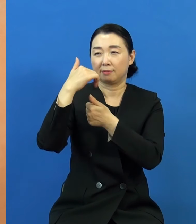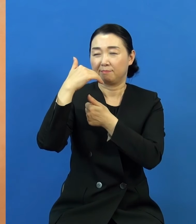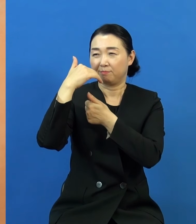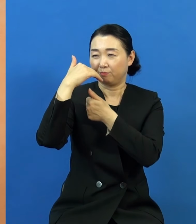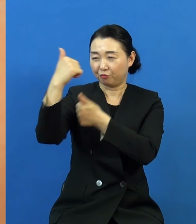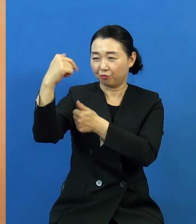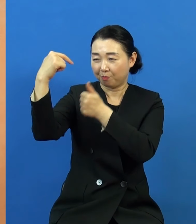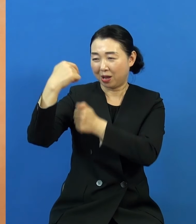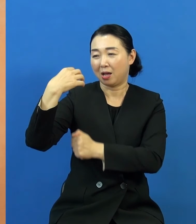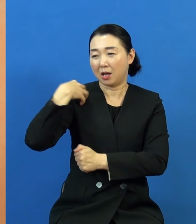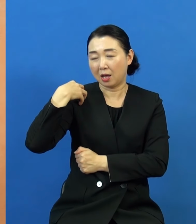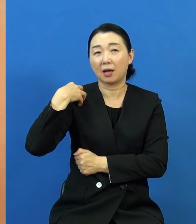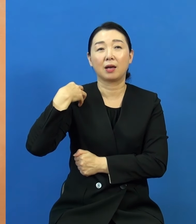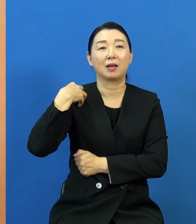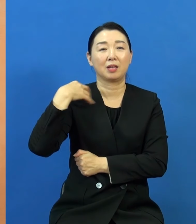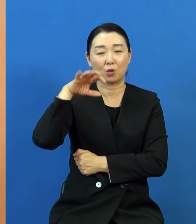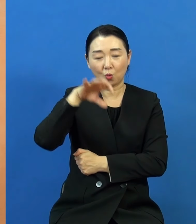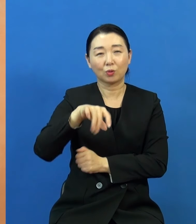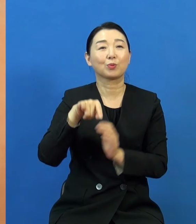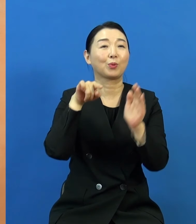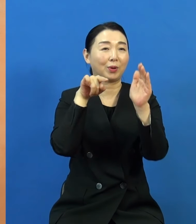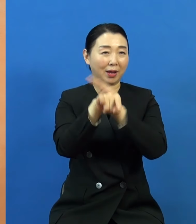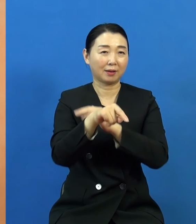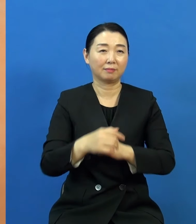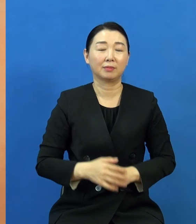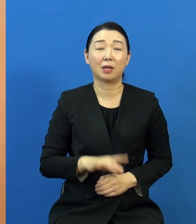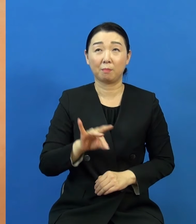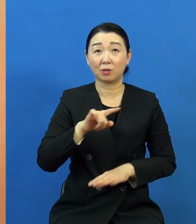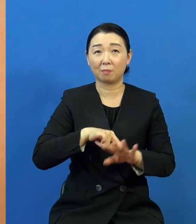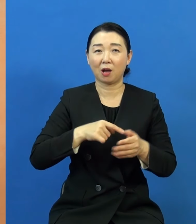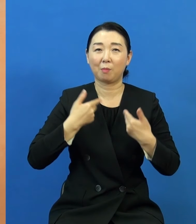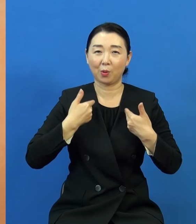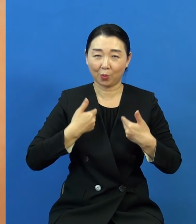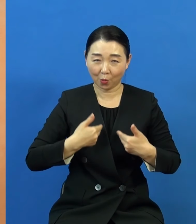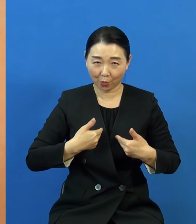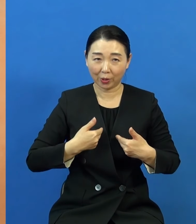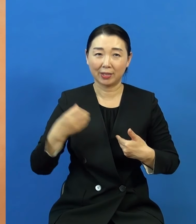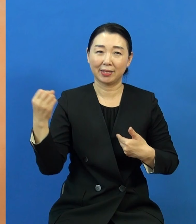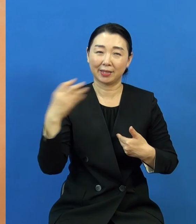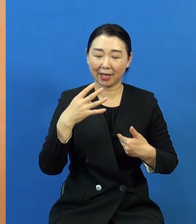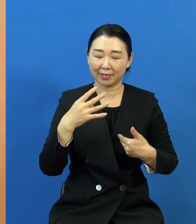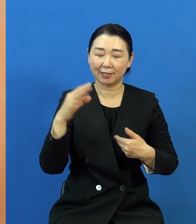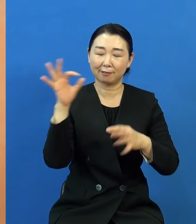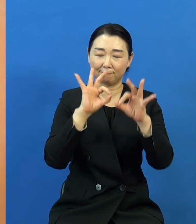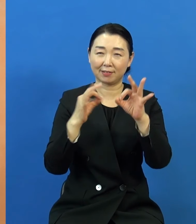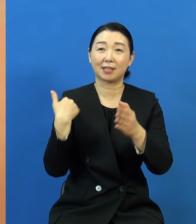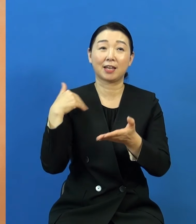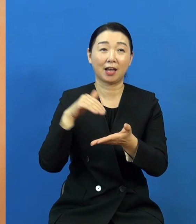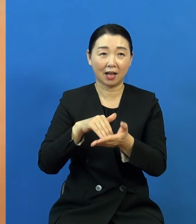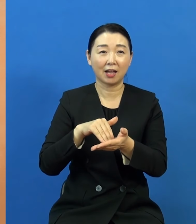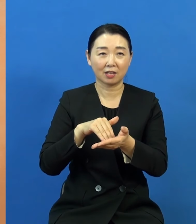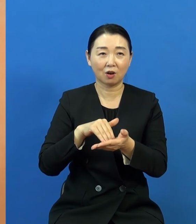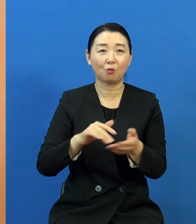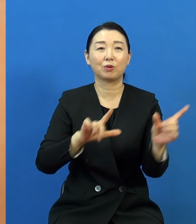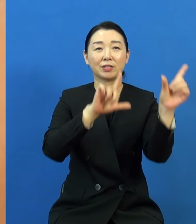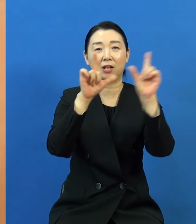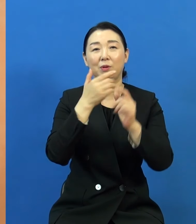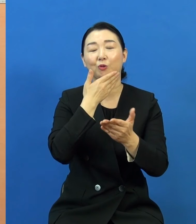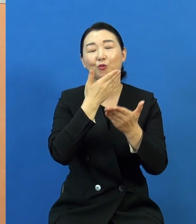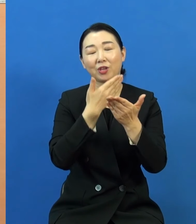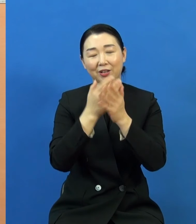기억합니다. 먼저 마음의 고요를 되찾는 것, 그것이 우리 삶에 얼마나 중요한지를 보게